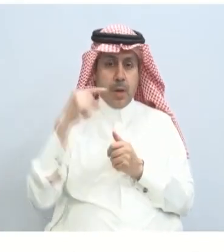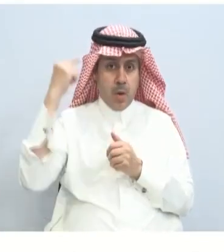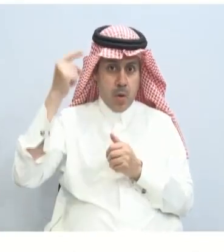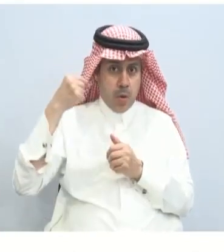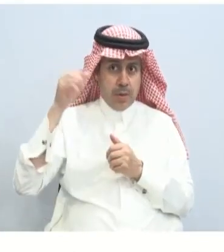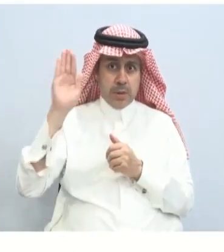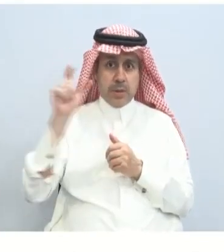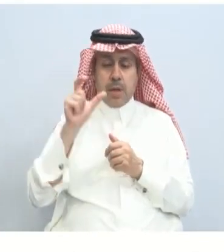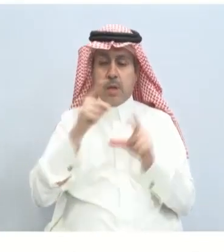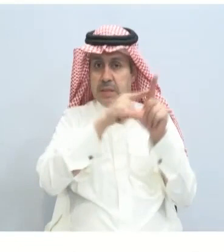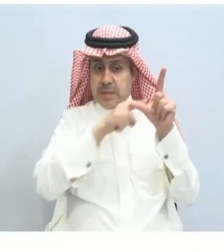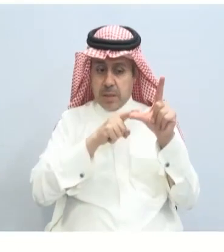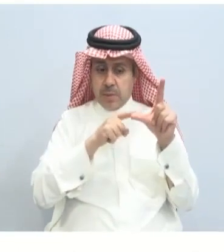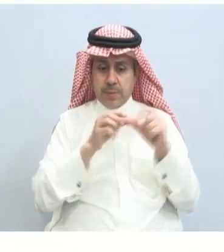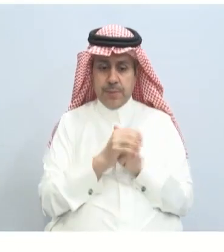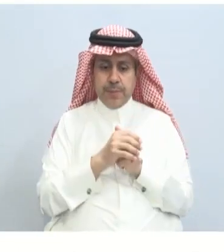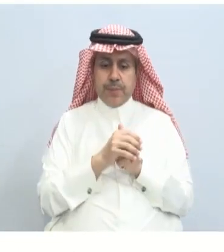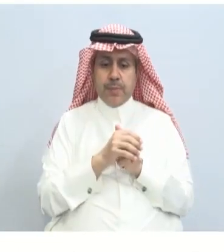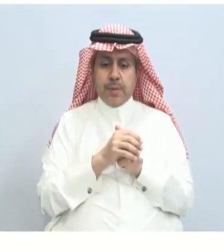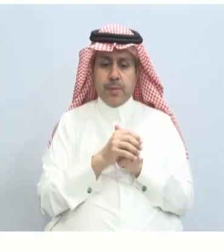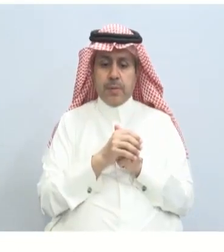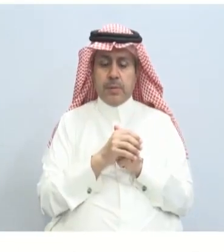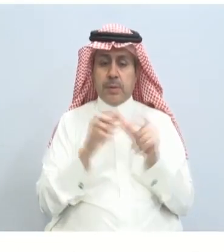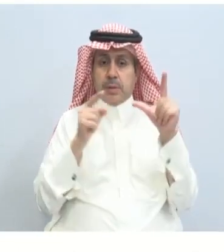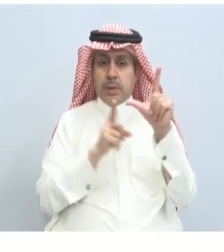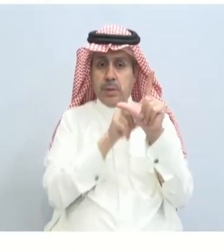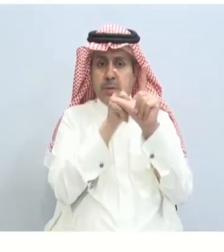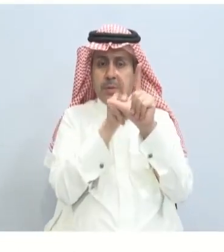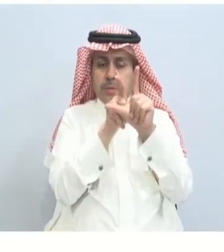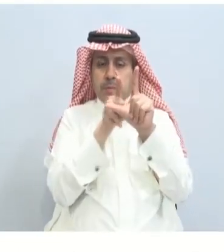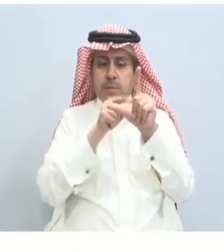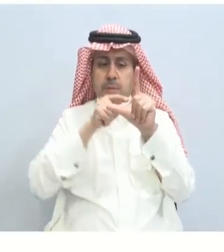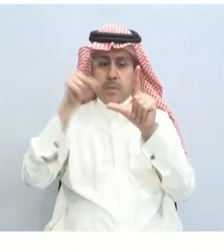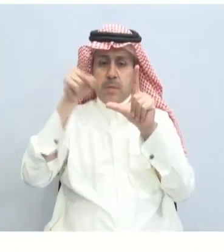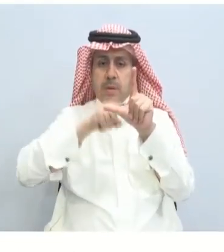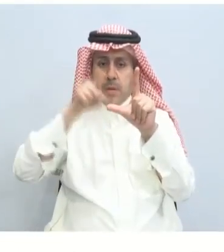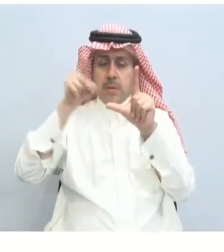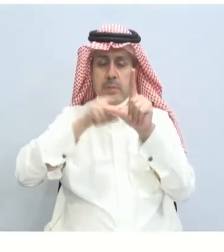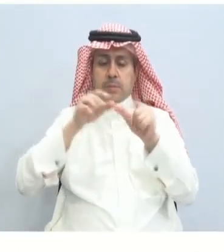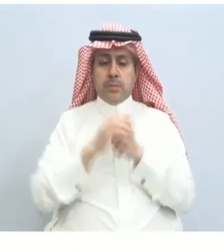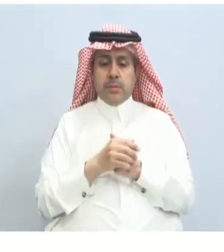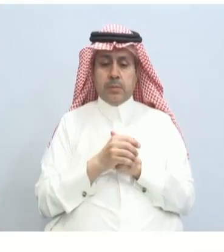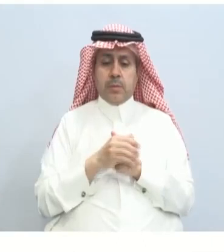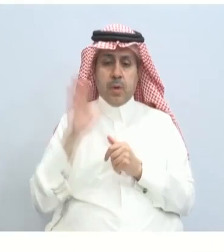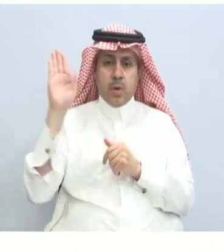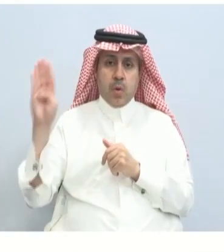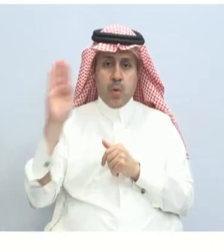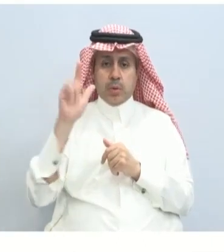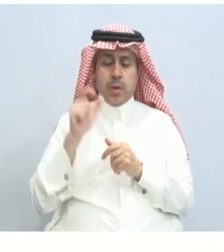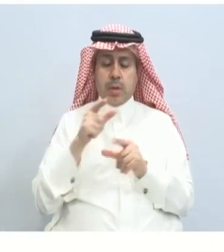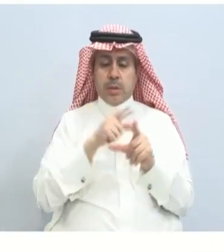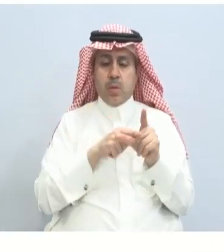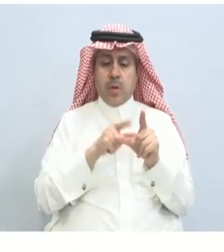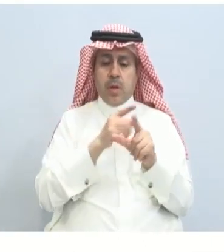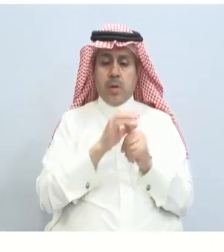ساين الزاويه هذه ساين الزاويه هذه هو نفس كوساين الزاويه هذه هو نفس